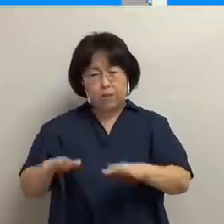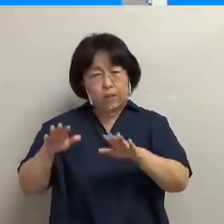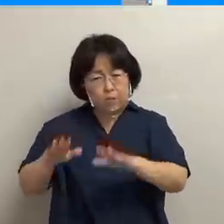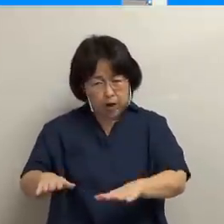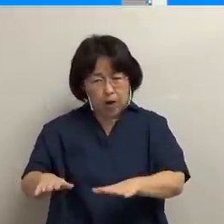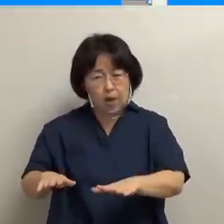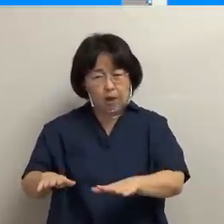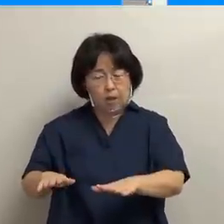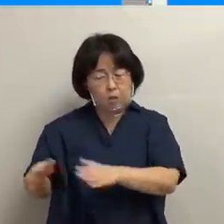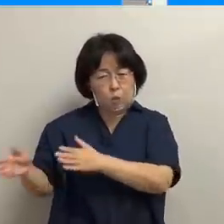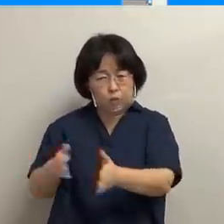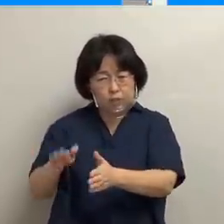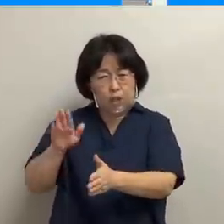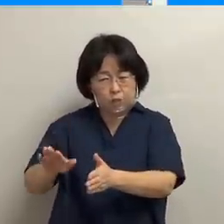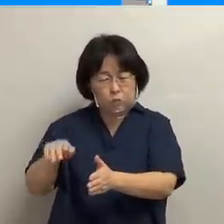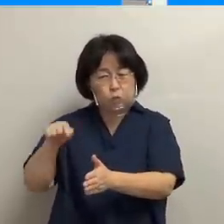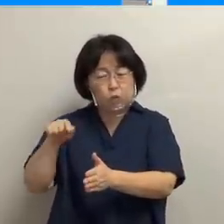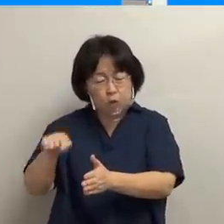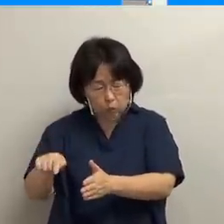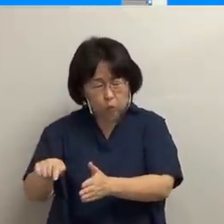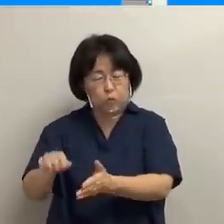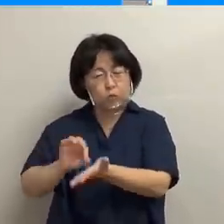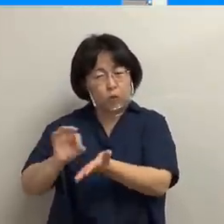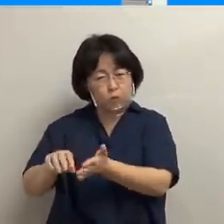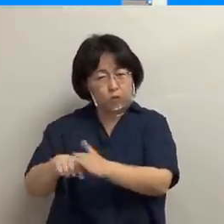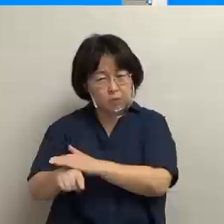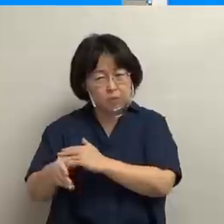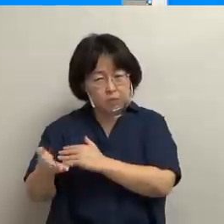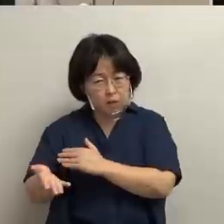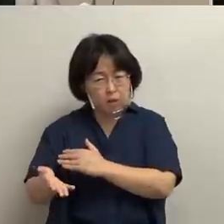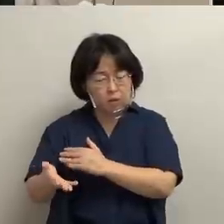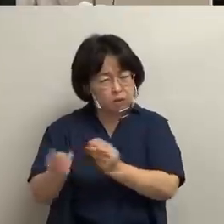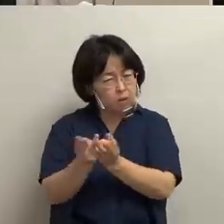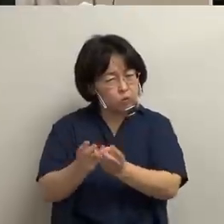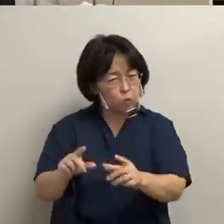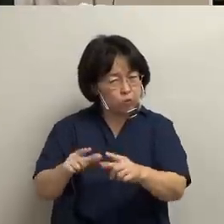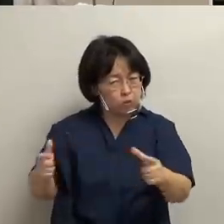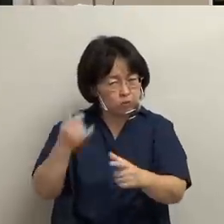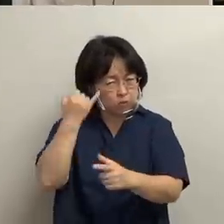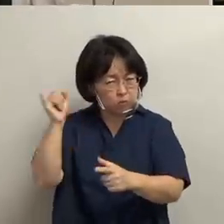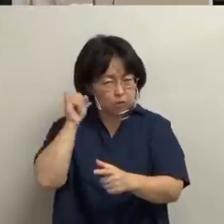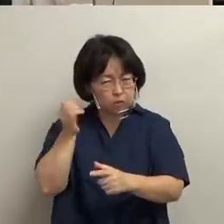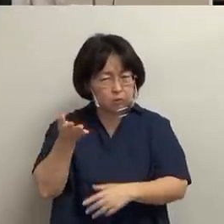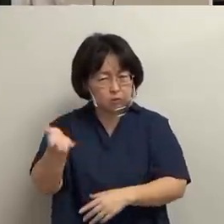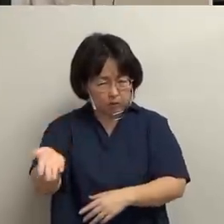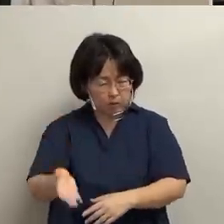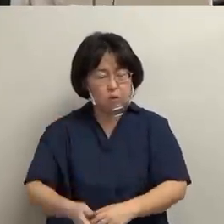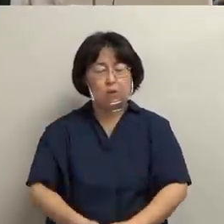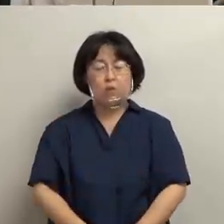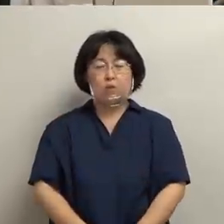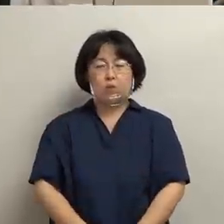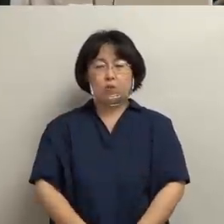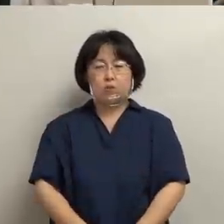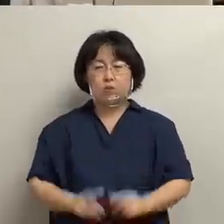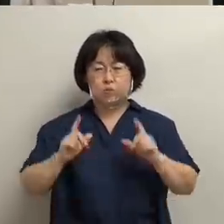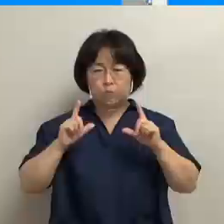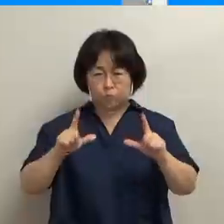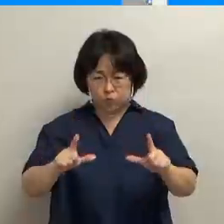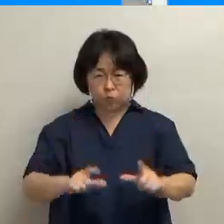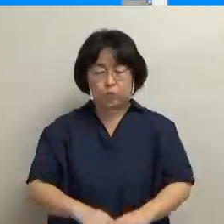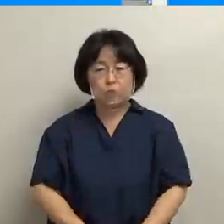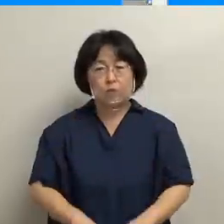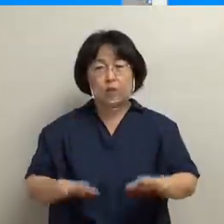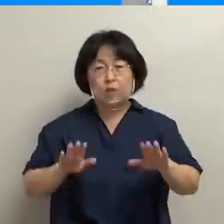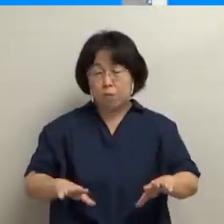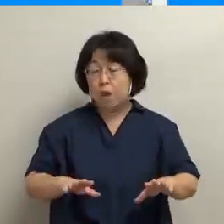活用するということですかそれともあの増設するようなイメージもあるんでしょうかこれ不動産にまた必要があればですけども今多分